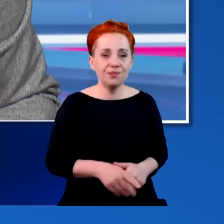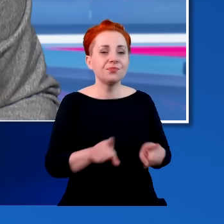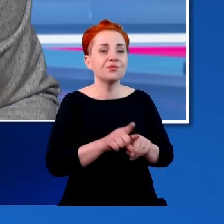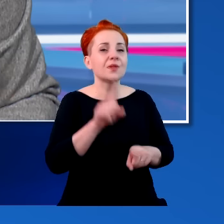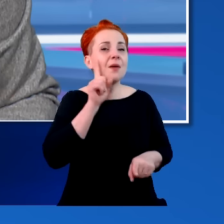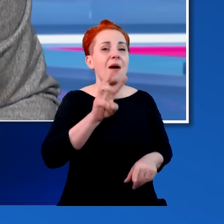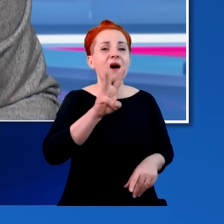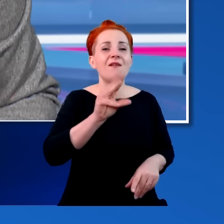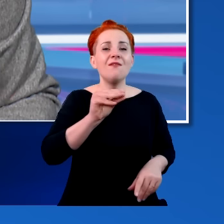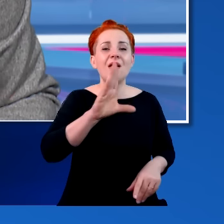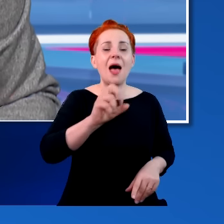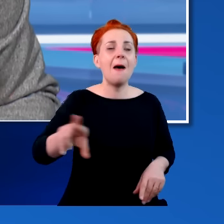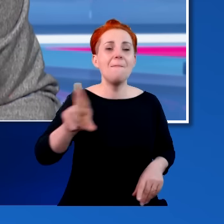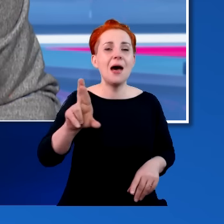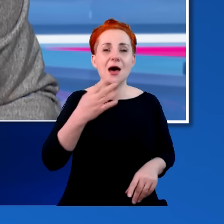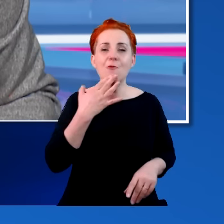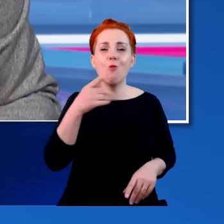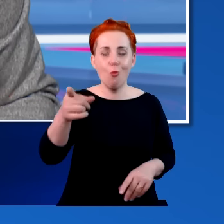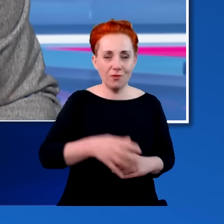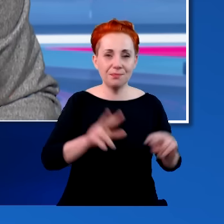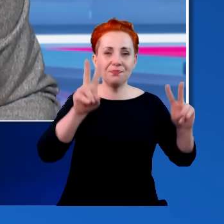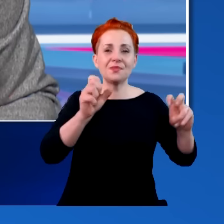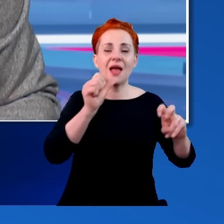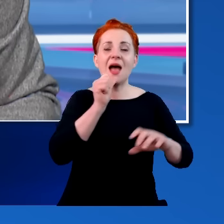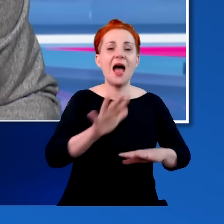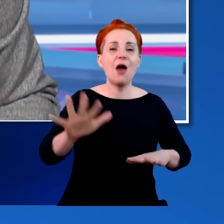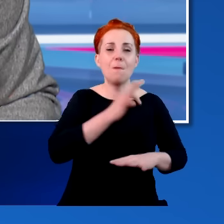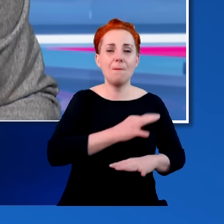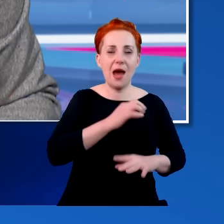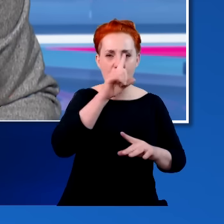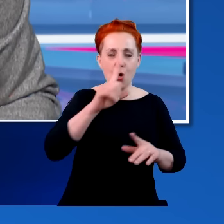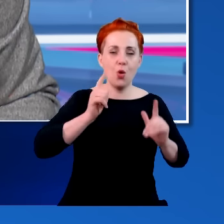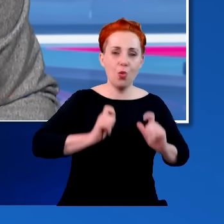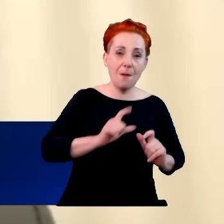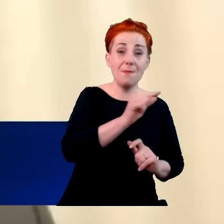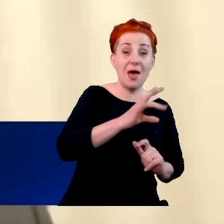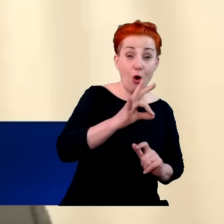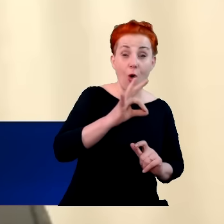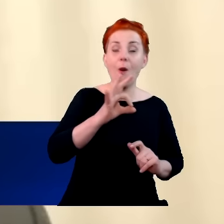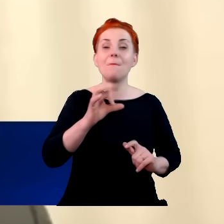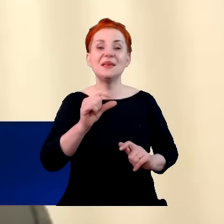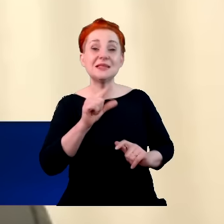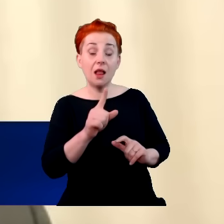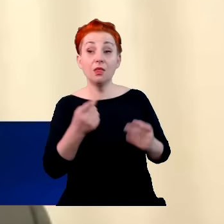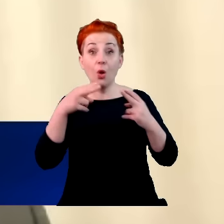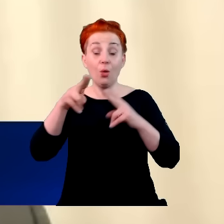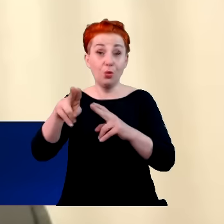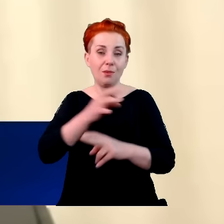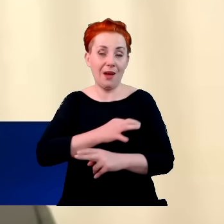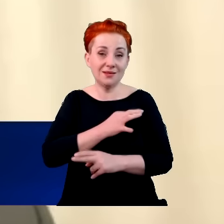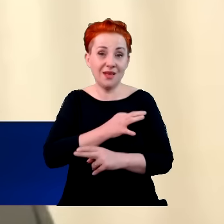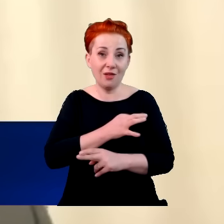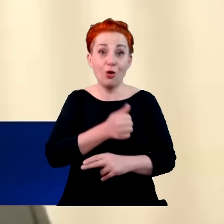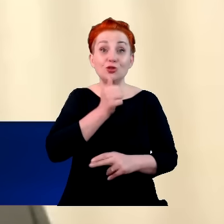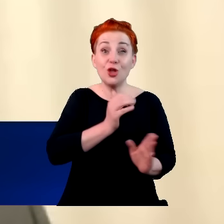Webera, kolegi pana Tuska, który mówił, że Europejska Partia Ludowa, czyli PO i PSL, są członkami tej partii, to jest partia